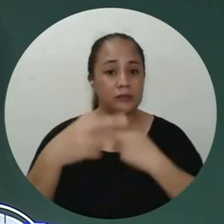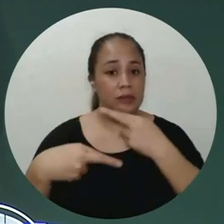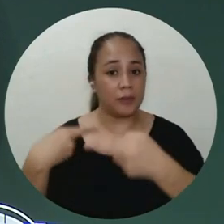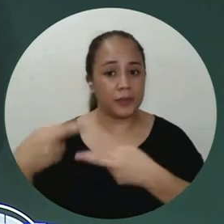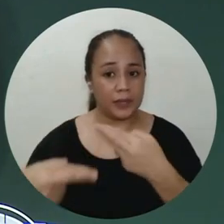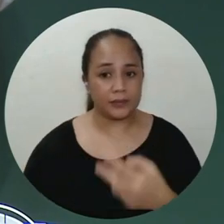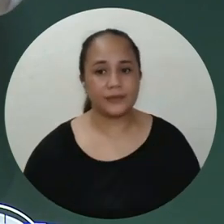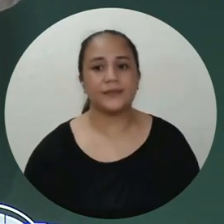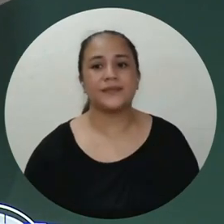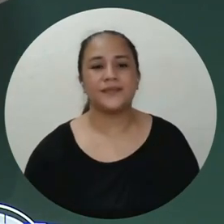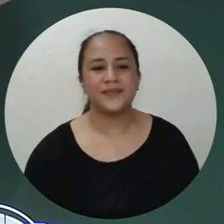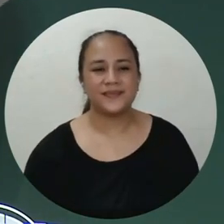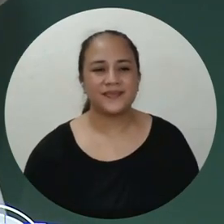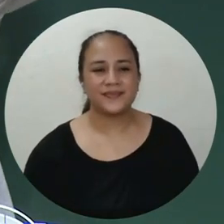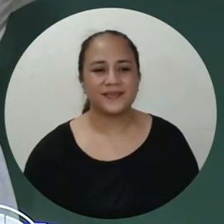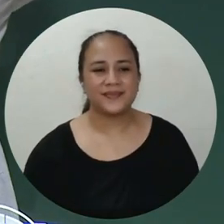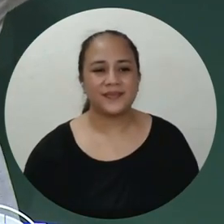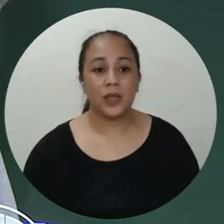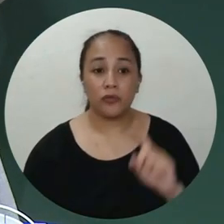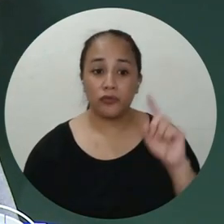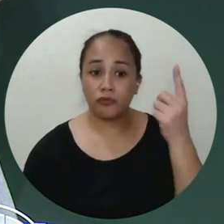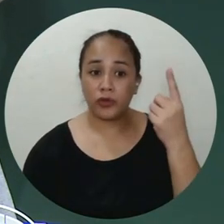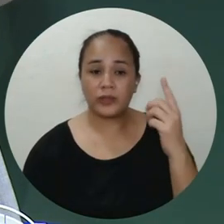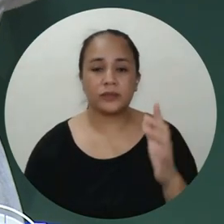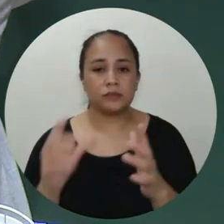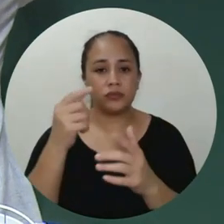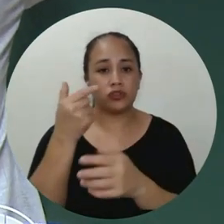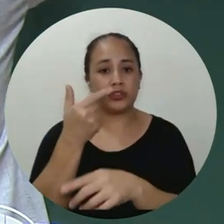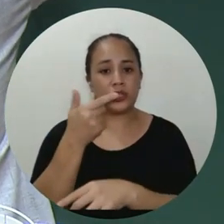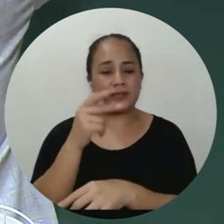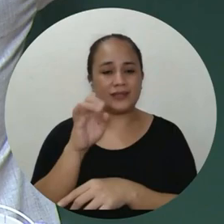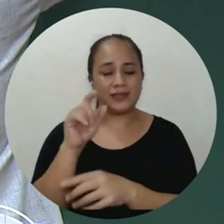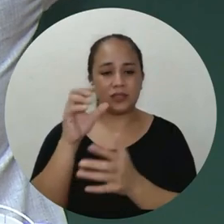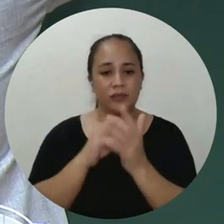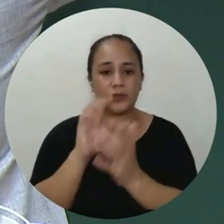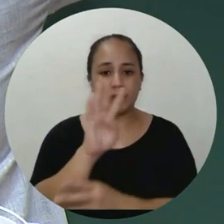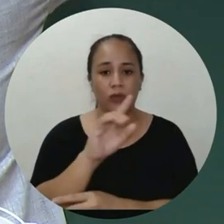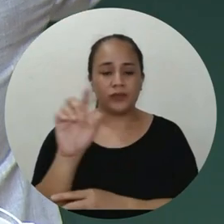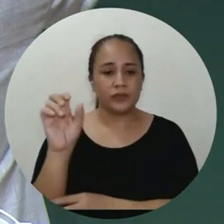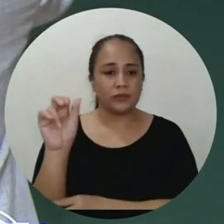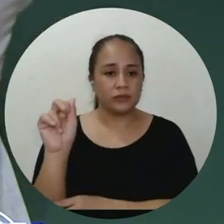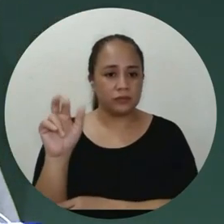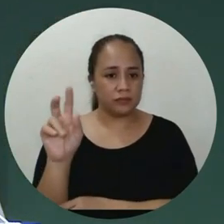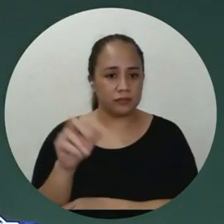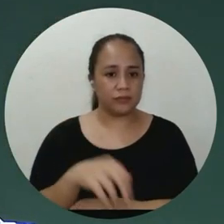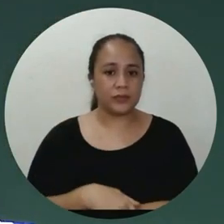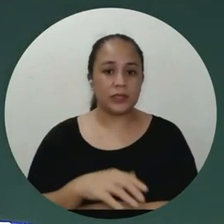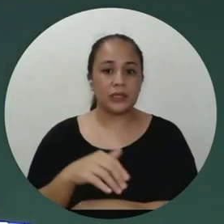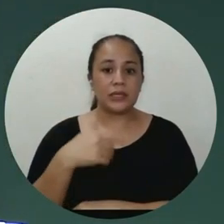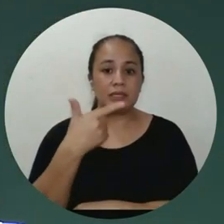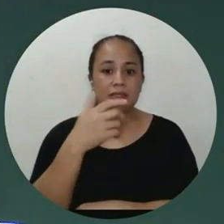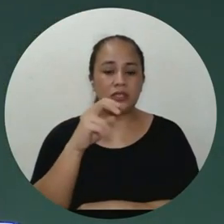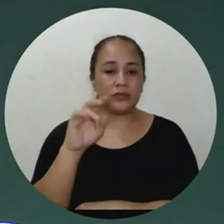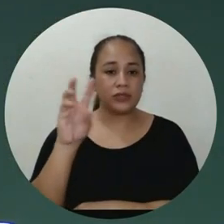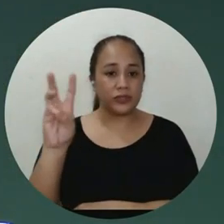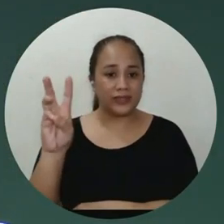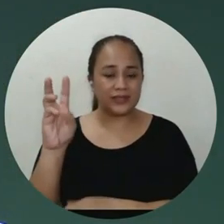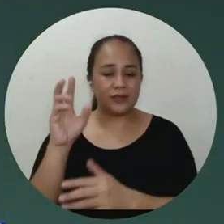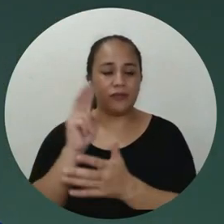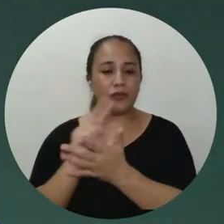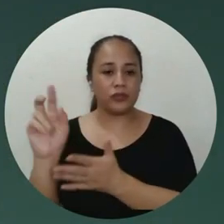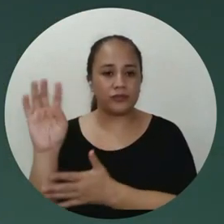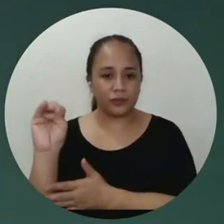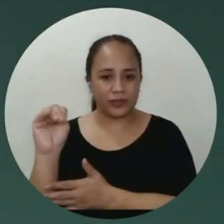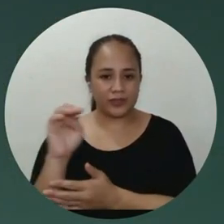3장 15절. First, Genesis chapter 3 verse 15. 창세기 6장 14절. Genesis chapter 6 verse 14. 자,